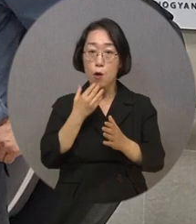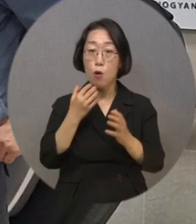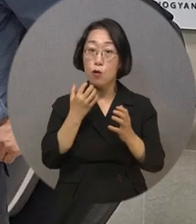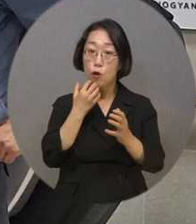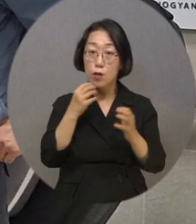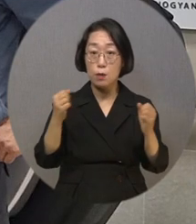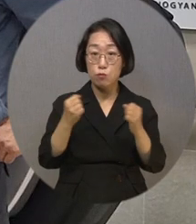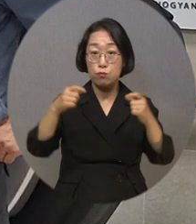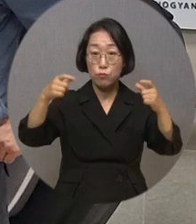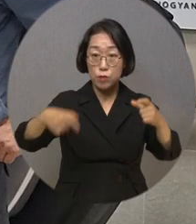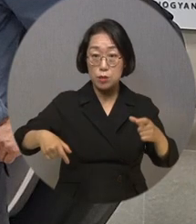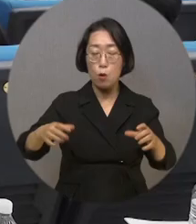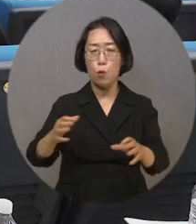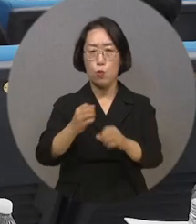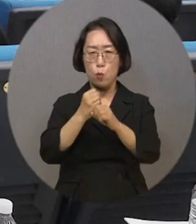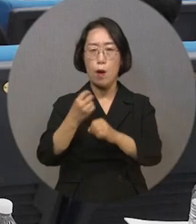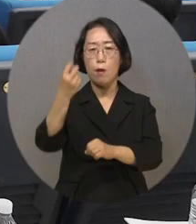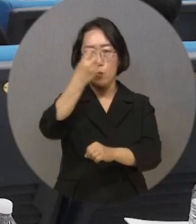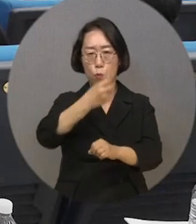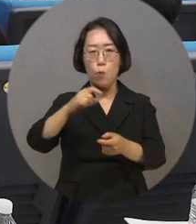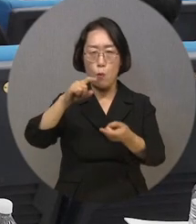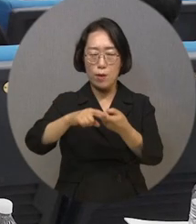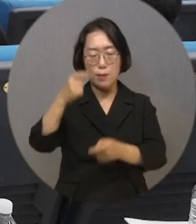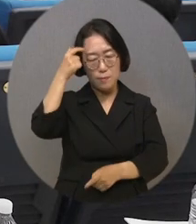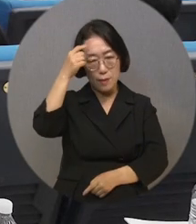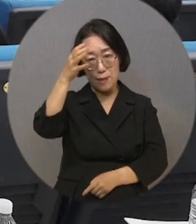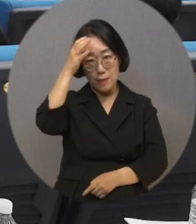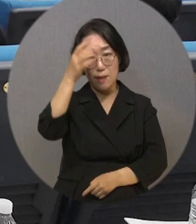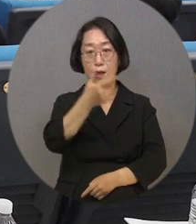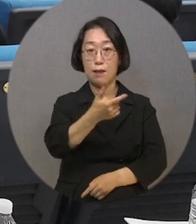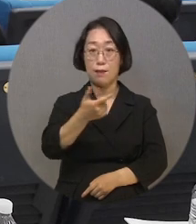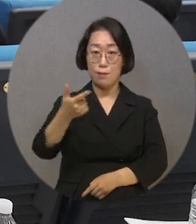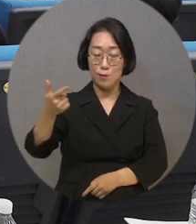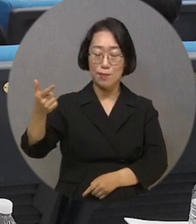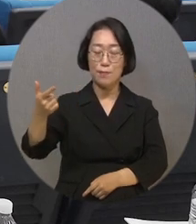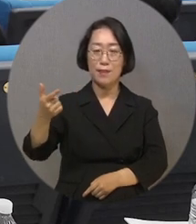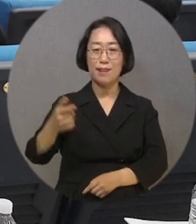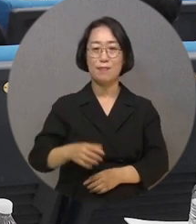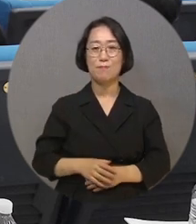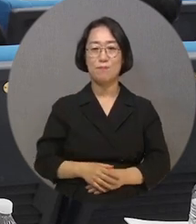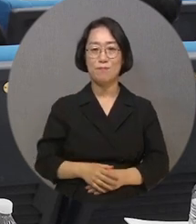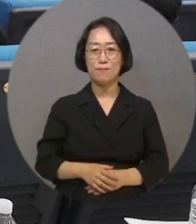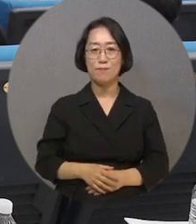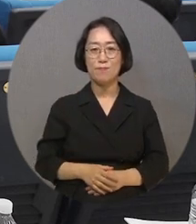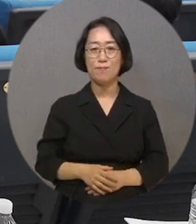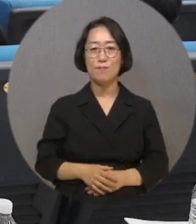시민들의 통합 돌봄에 대한 관심과 기대를 모았습니다 복지tv 경기방송 정우선입니다